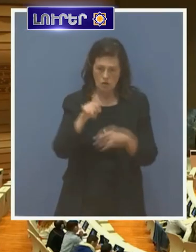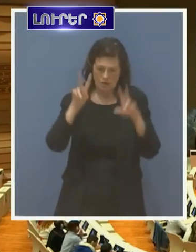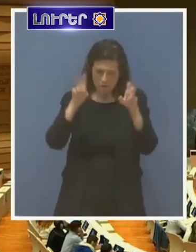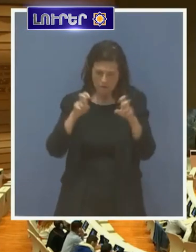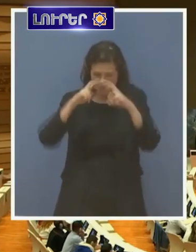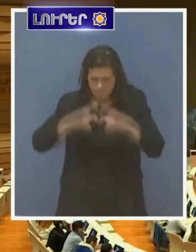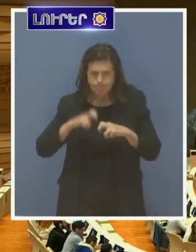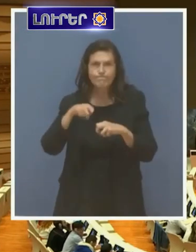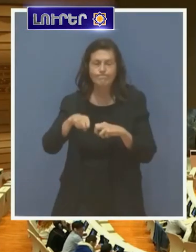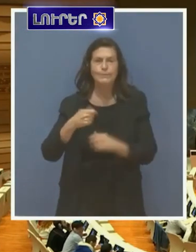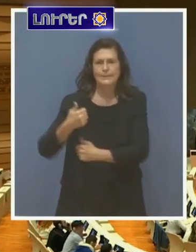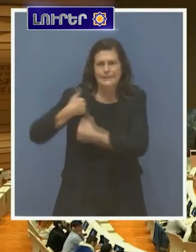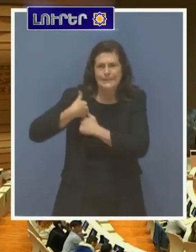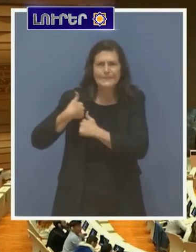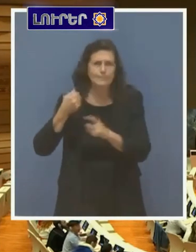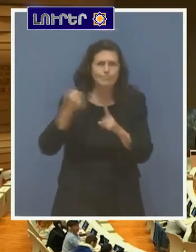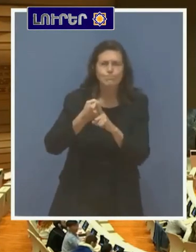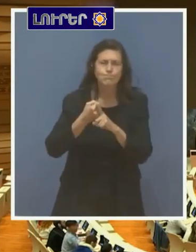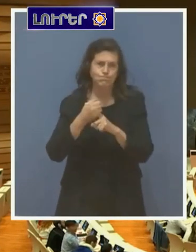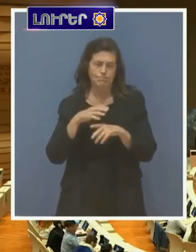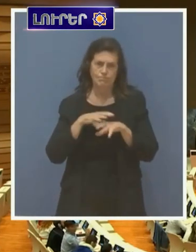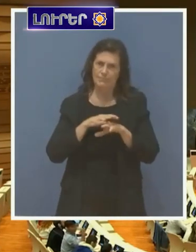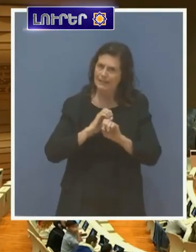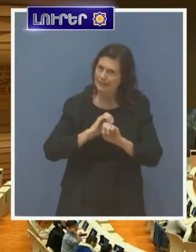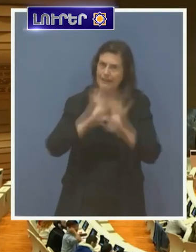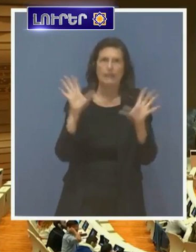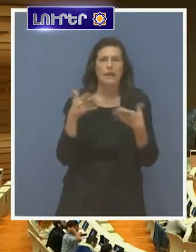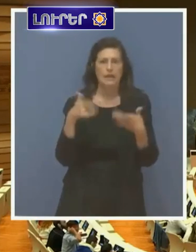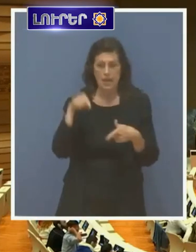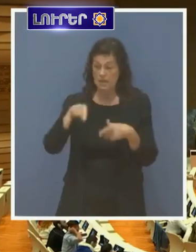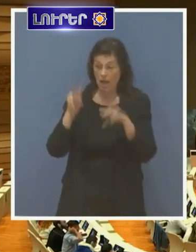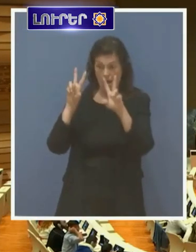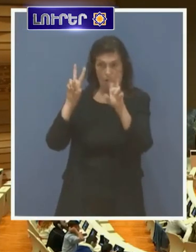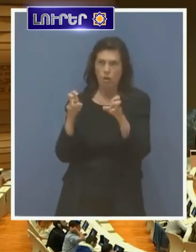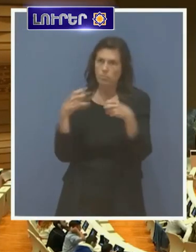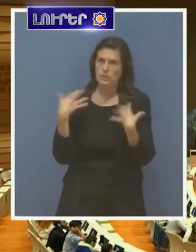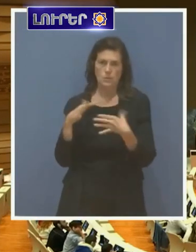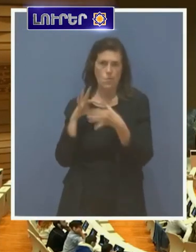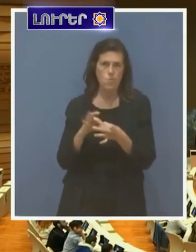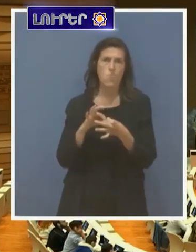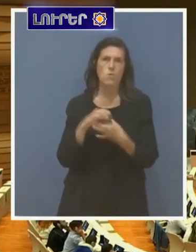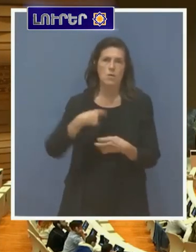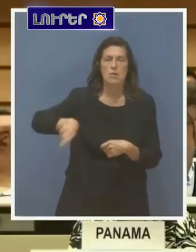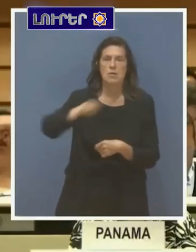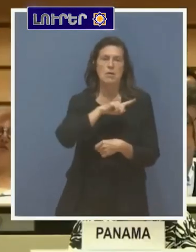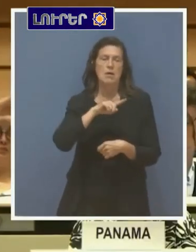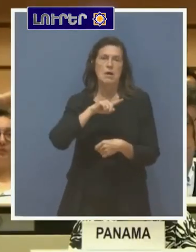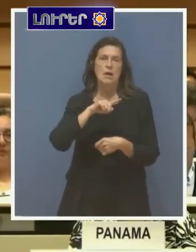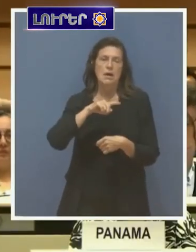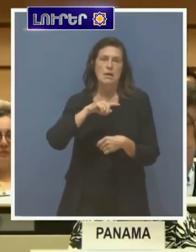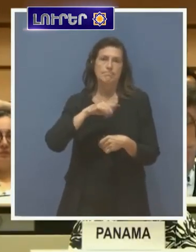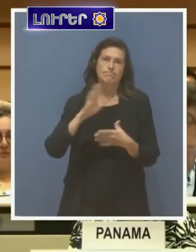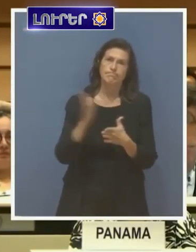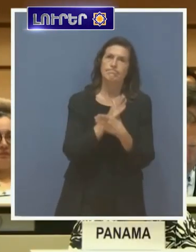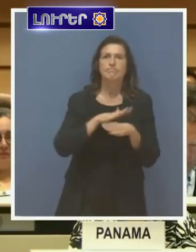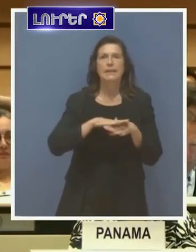1922 թվականին ընդունված ամենահին անձնագիրներէն մեկն է եւ ատենայեւ պատճառը, որ Արևմտյան Հայաստանի բնիկ հայերը հաշվի են առել Նանսենի